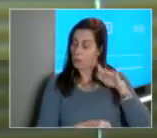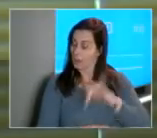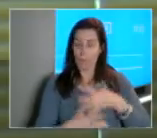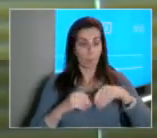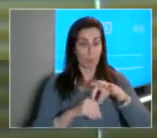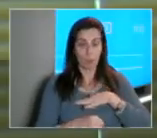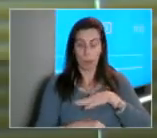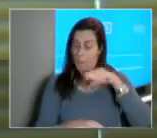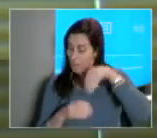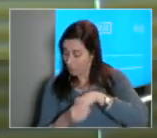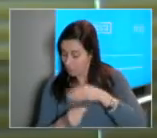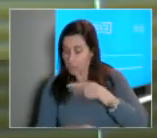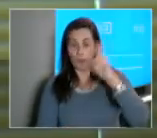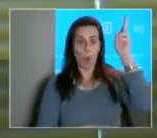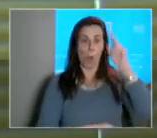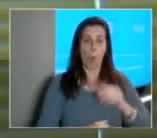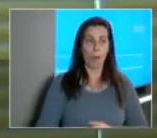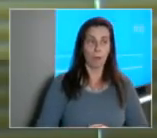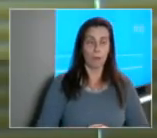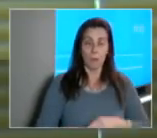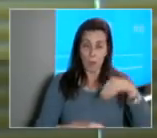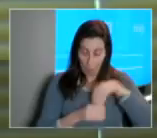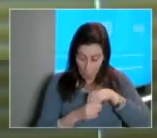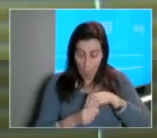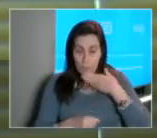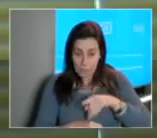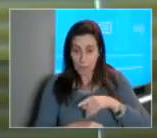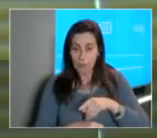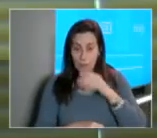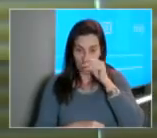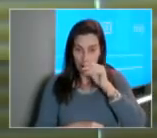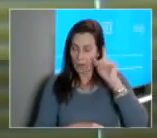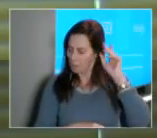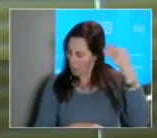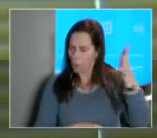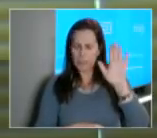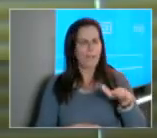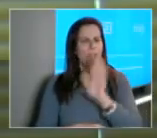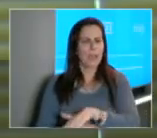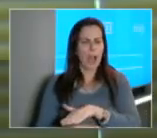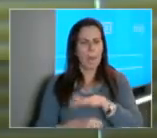משפחתי, מבית ומבחוץ, מבית נגד משפחתי, מחוץ, בכל הדרכים האפשריות.